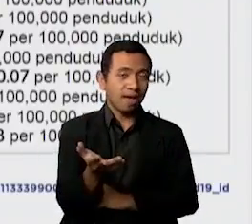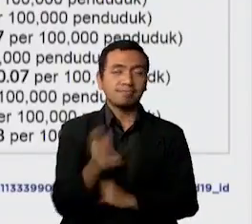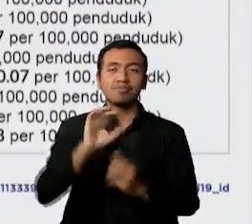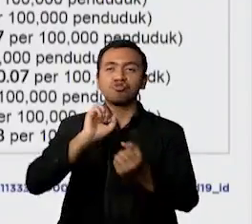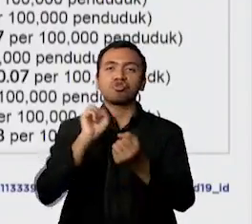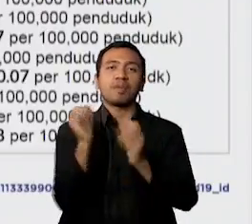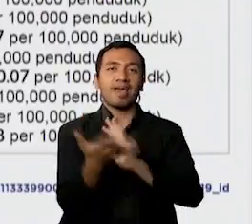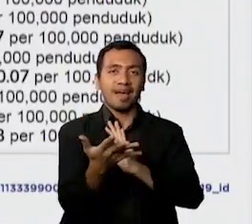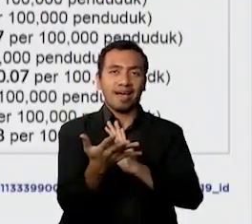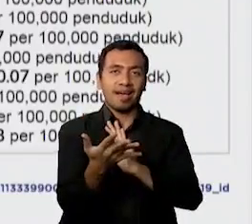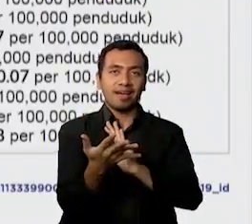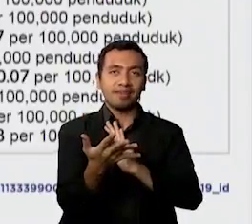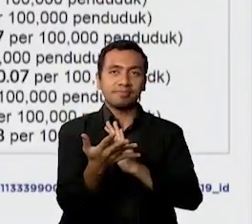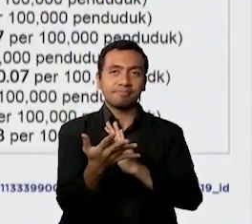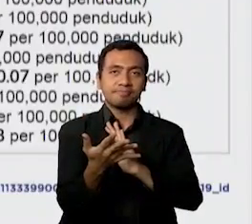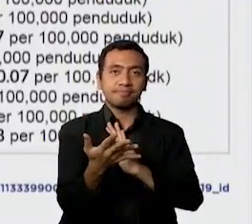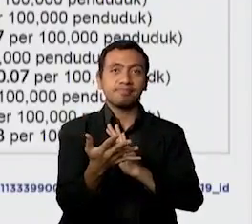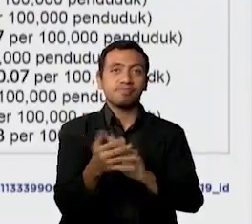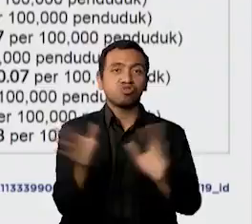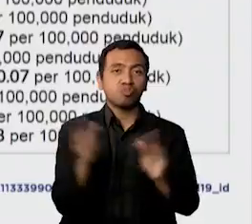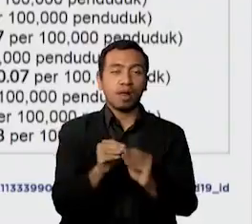kota Surabaya dengan